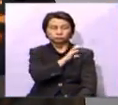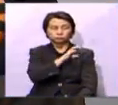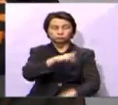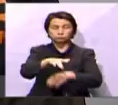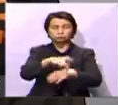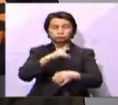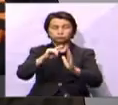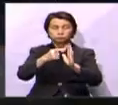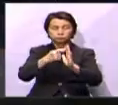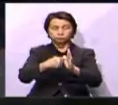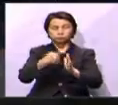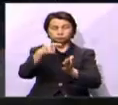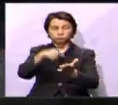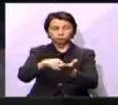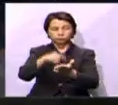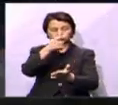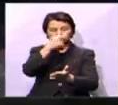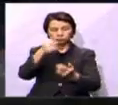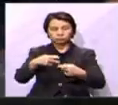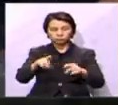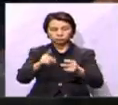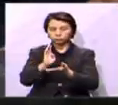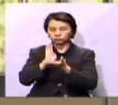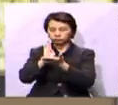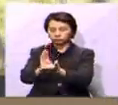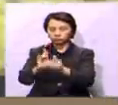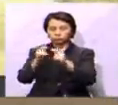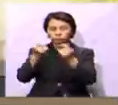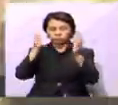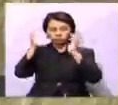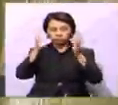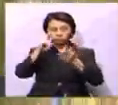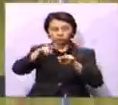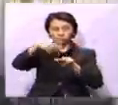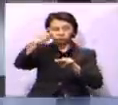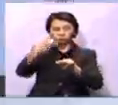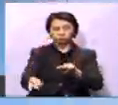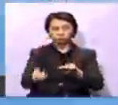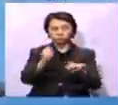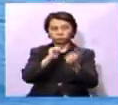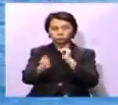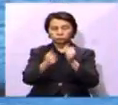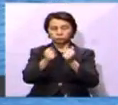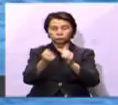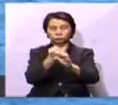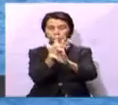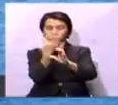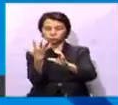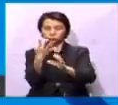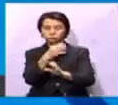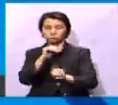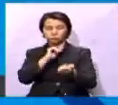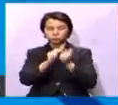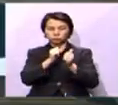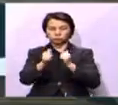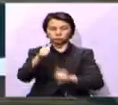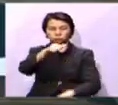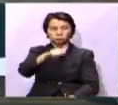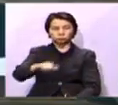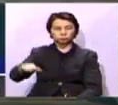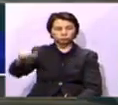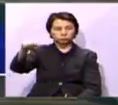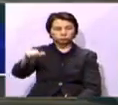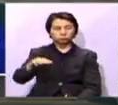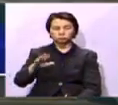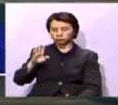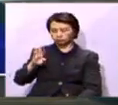awal bulan ini merupakan inisiatif membantu skuad terjun negara menghadapi sukan Commonwealth dan sukan Asia. Menurut